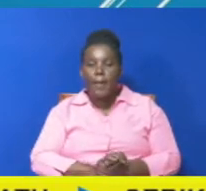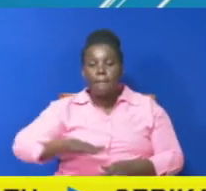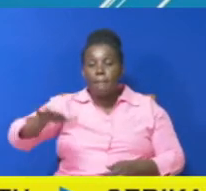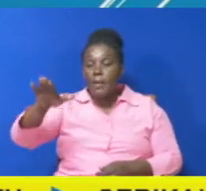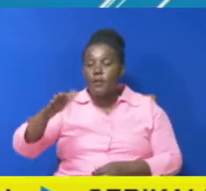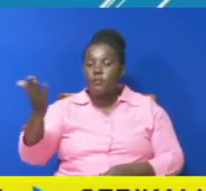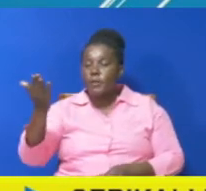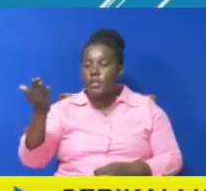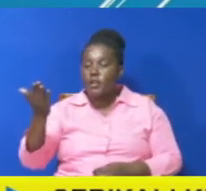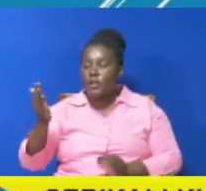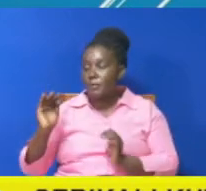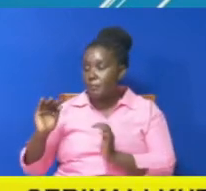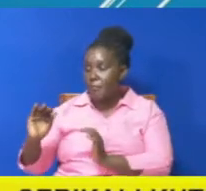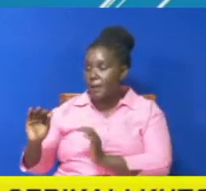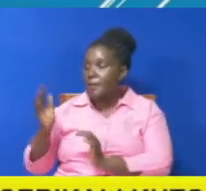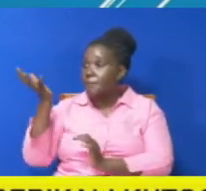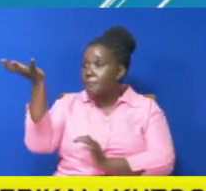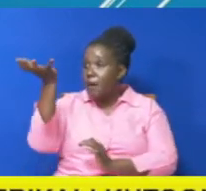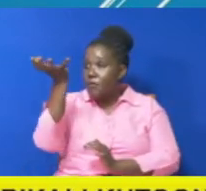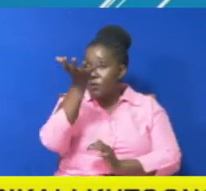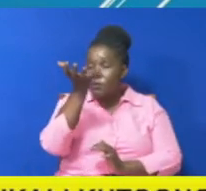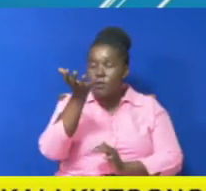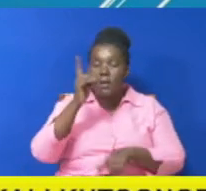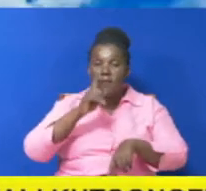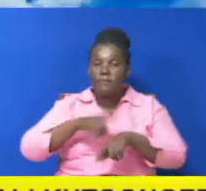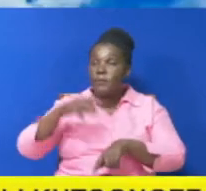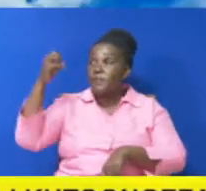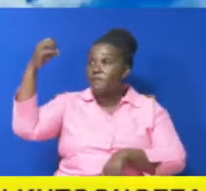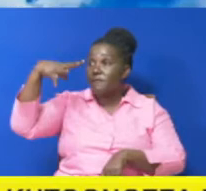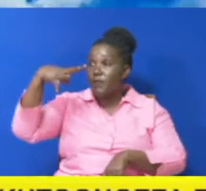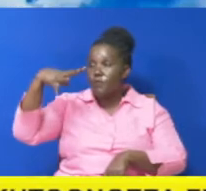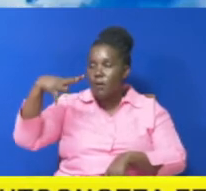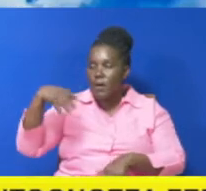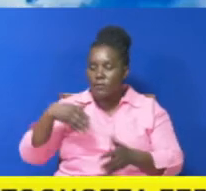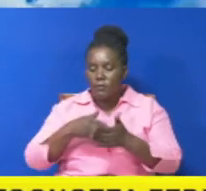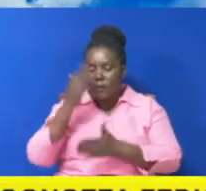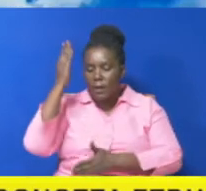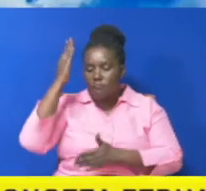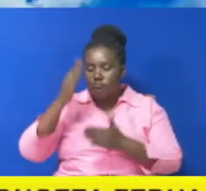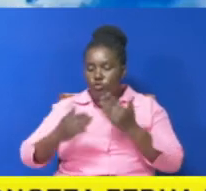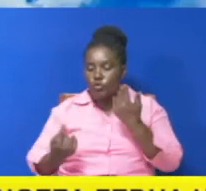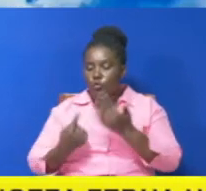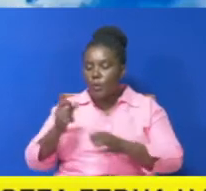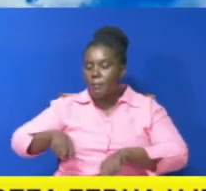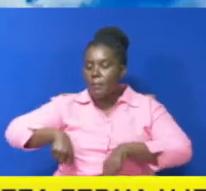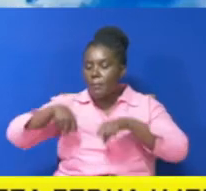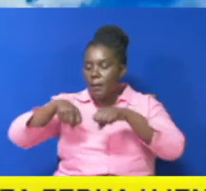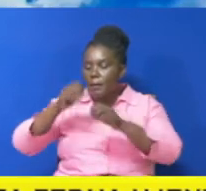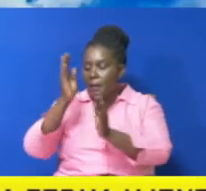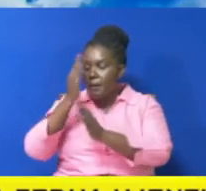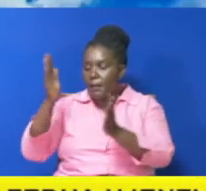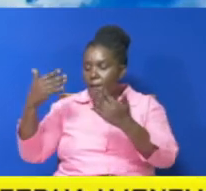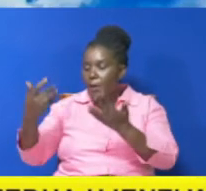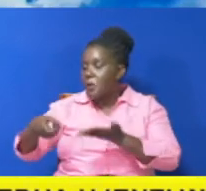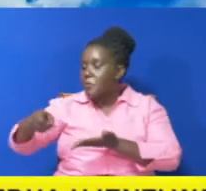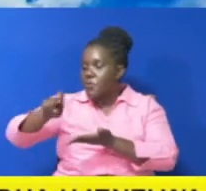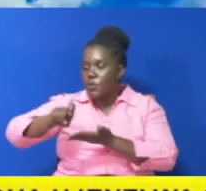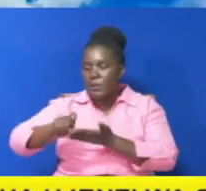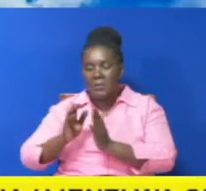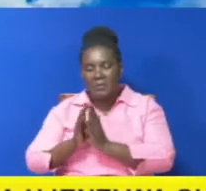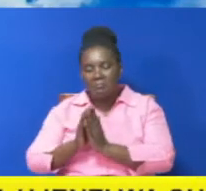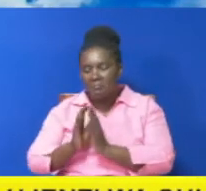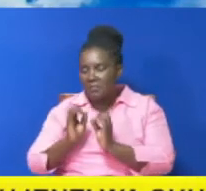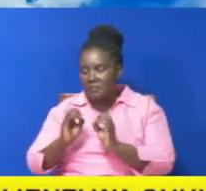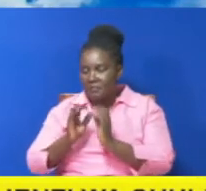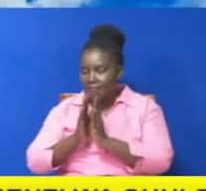yaliyosalia yanatarajiwa kuwa na hali ya mengu kiasi na vipindi vya jua. Mpaka kufikia hapo, kutoka mamlaka ya hewa tuna ziada. Asante kwa kuwa nami na